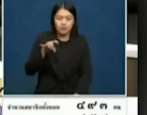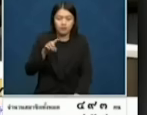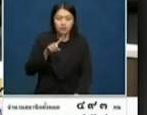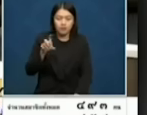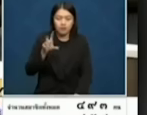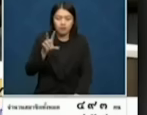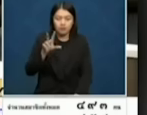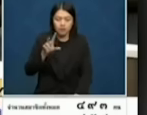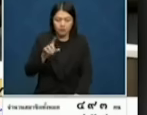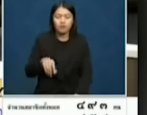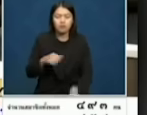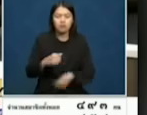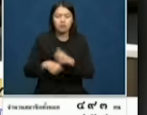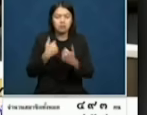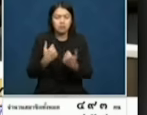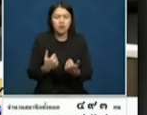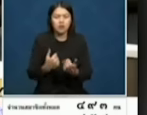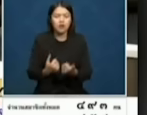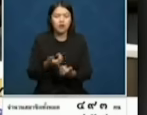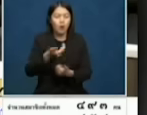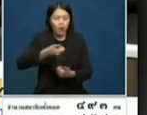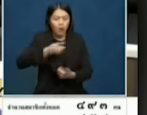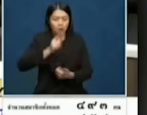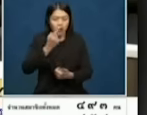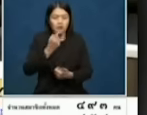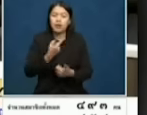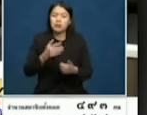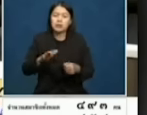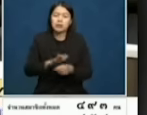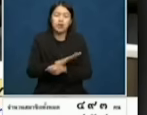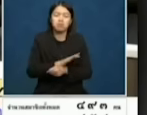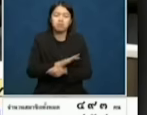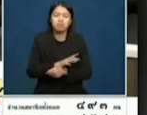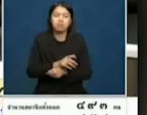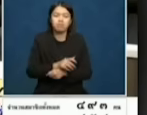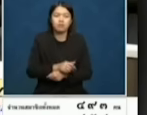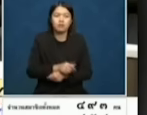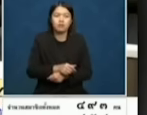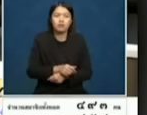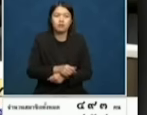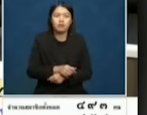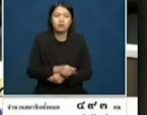2,928,100 บาทปีนี้ท่านตั้งขอมาเต็มวงเงินเลยกว่า